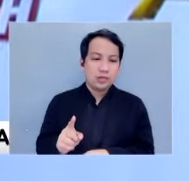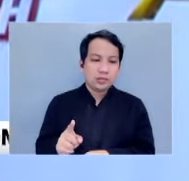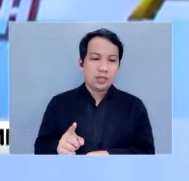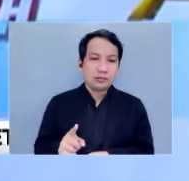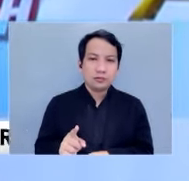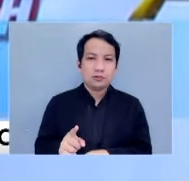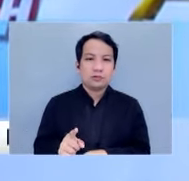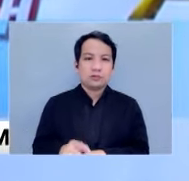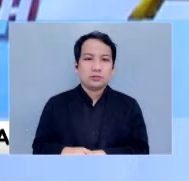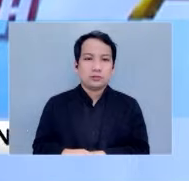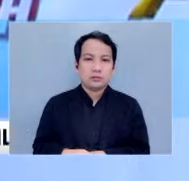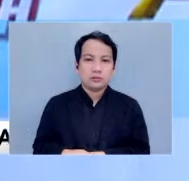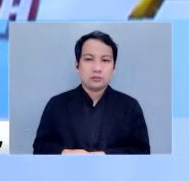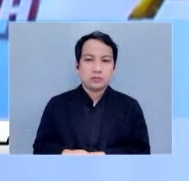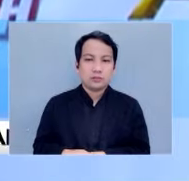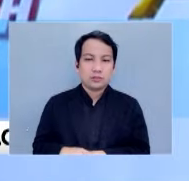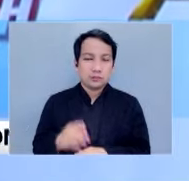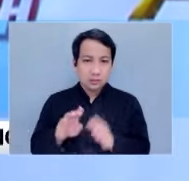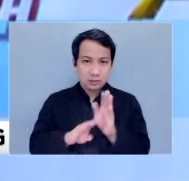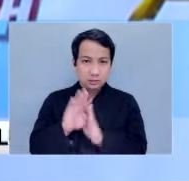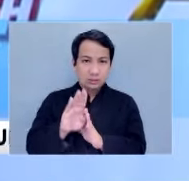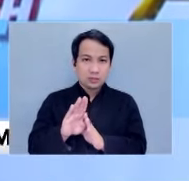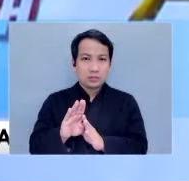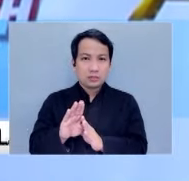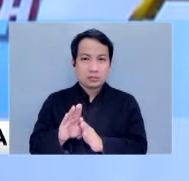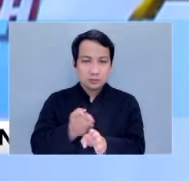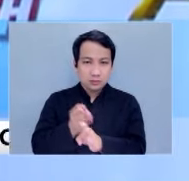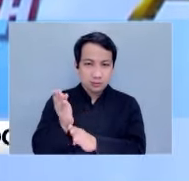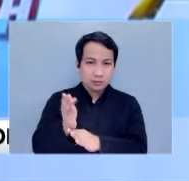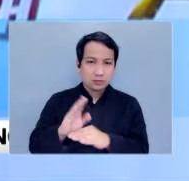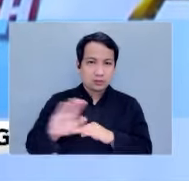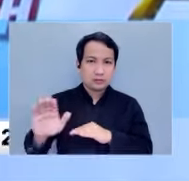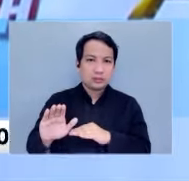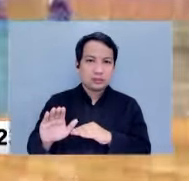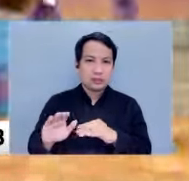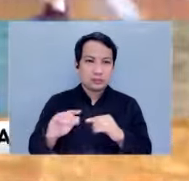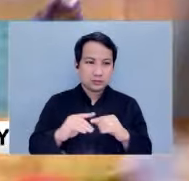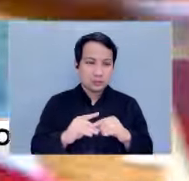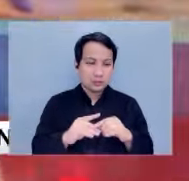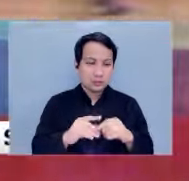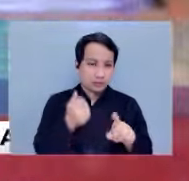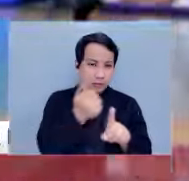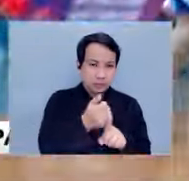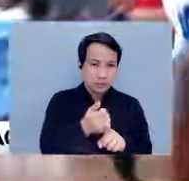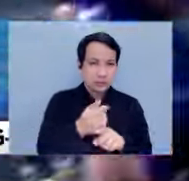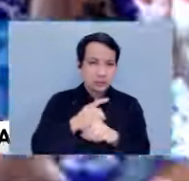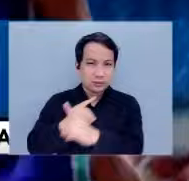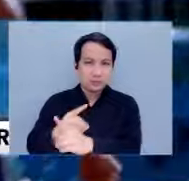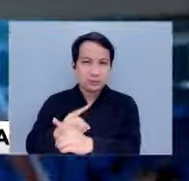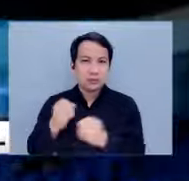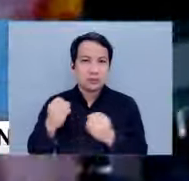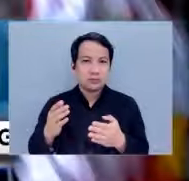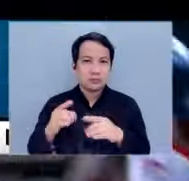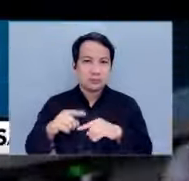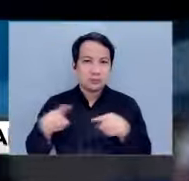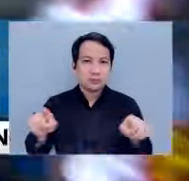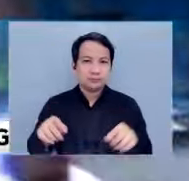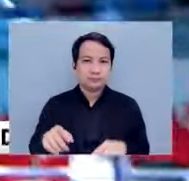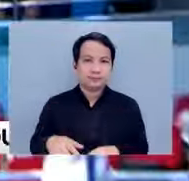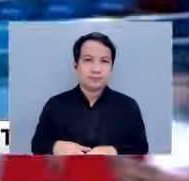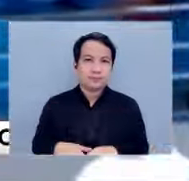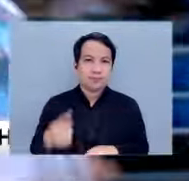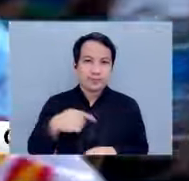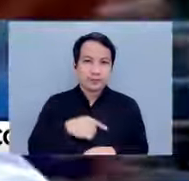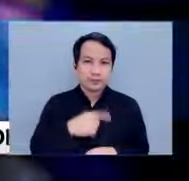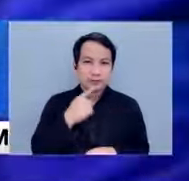ma-improve pa namin yung mga execution namin, offense and defense. Although marami nang nag-iba, no? Marami nang nag-iba yung